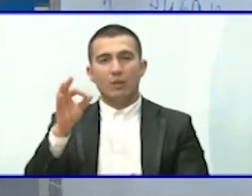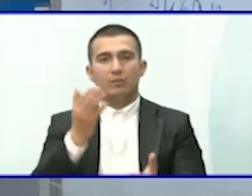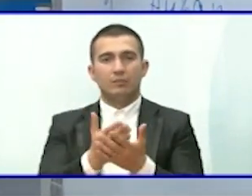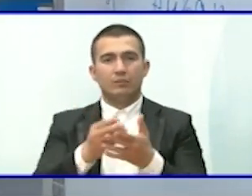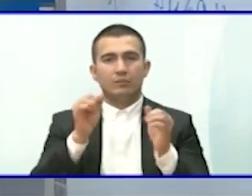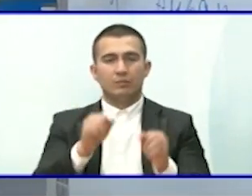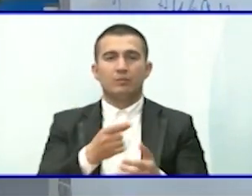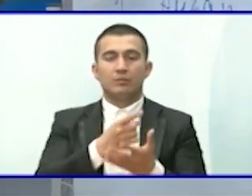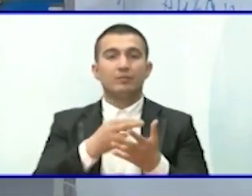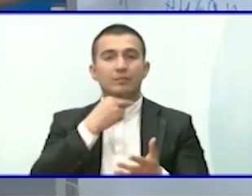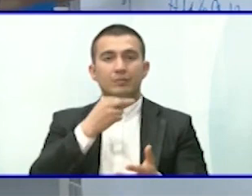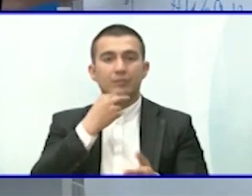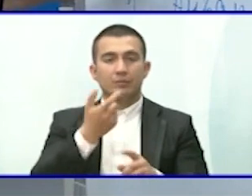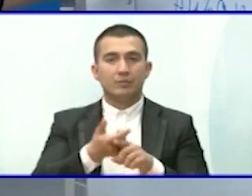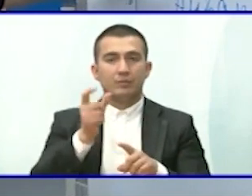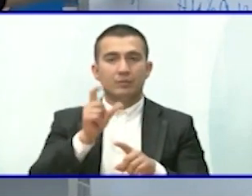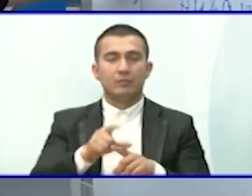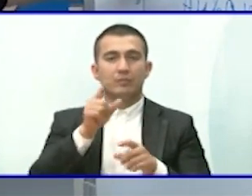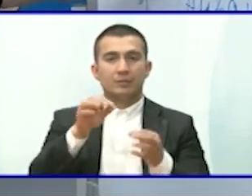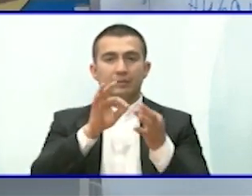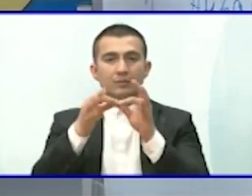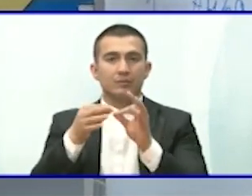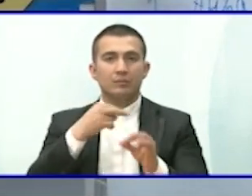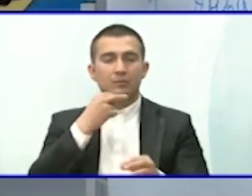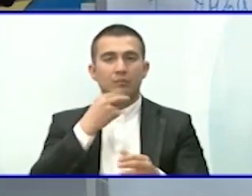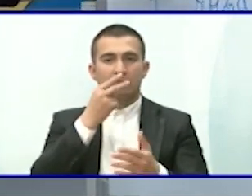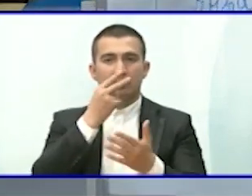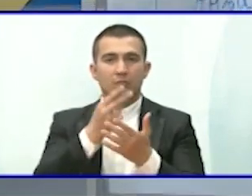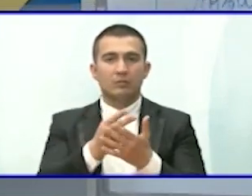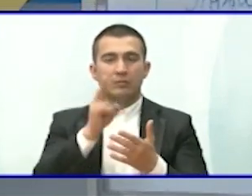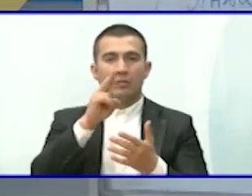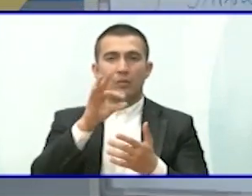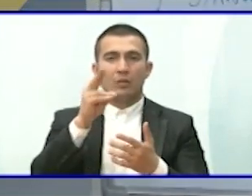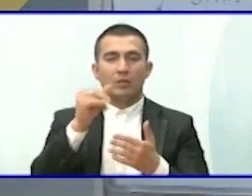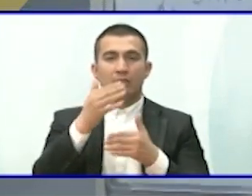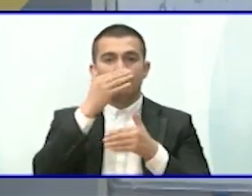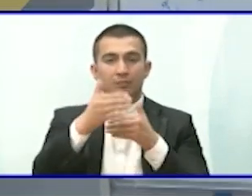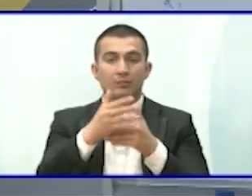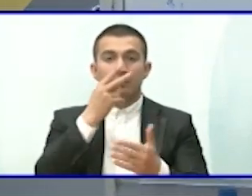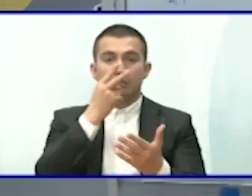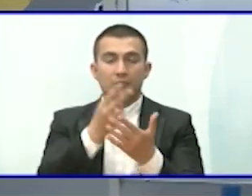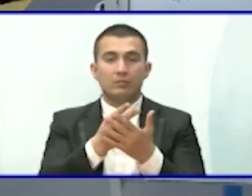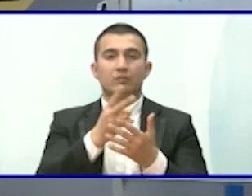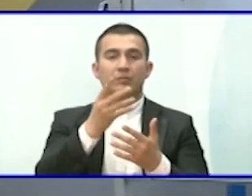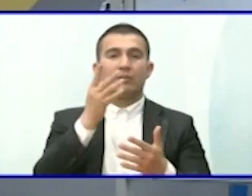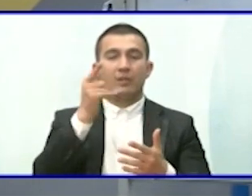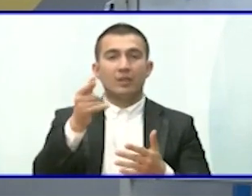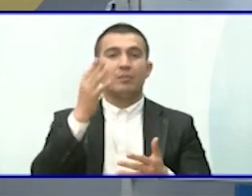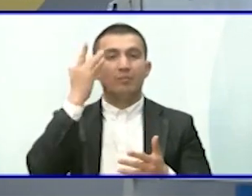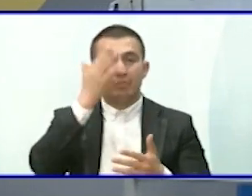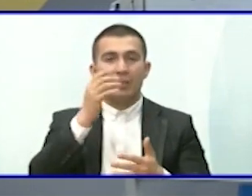внимание пожалуйста на эти предложения азиз мечтает о победе